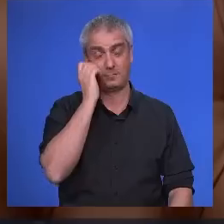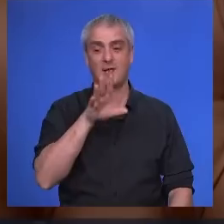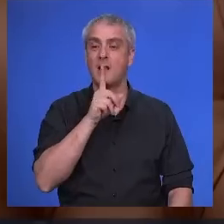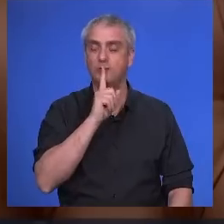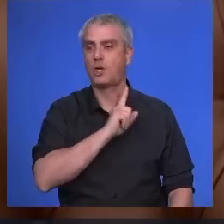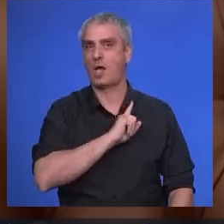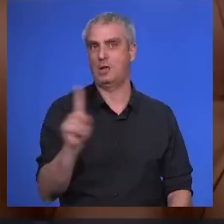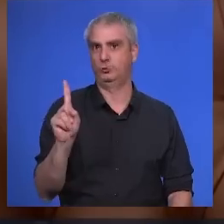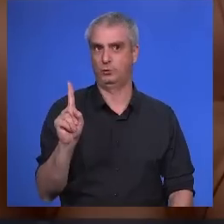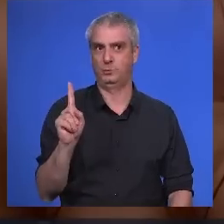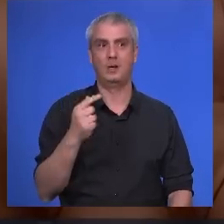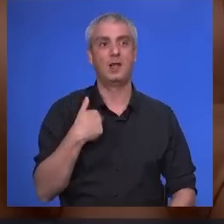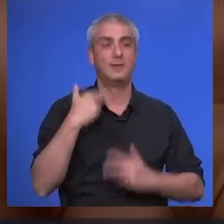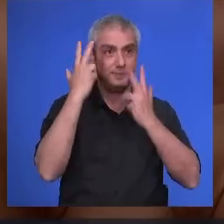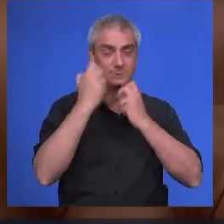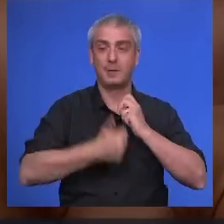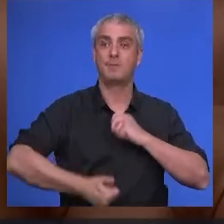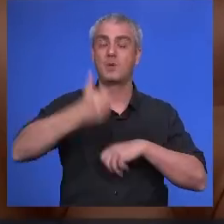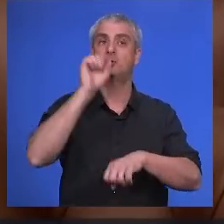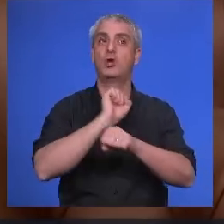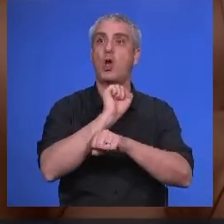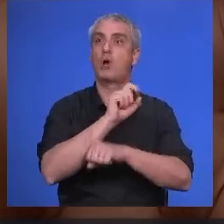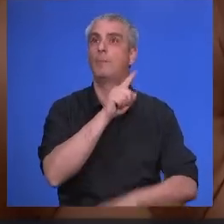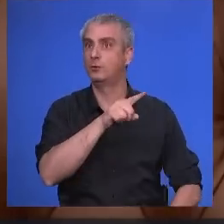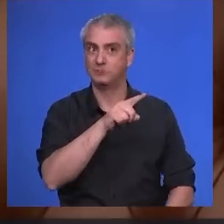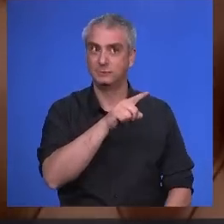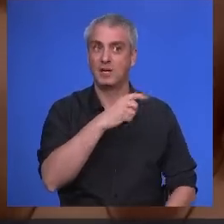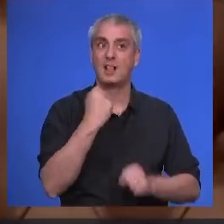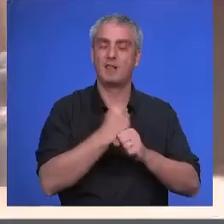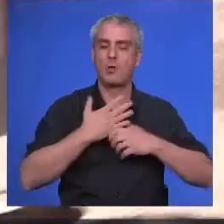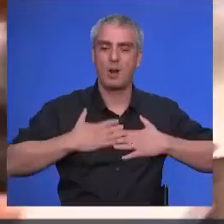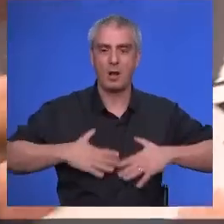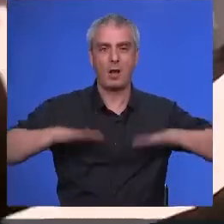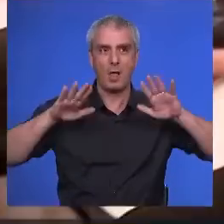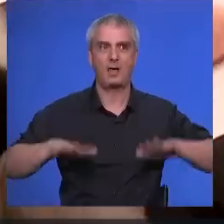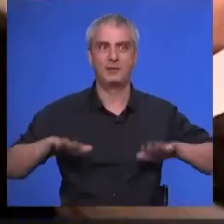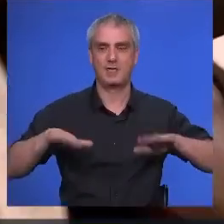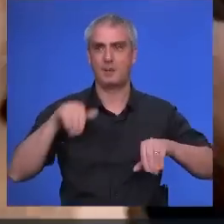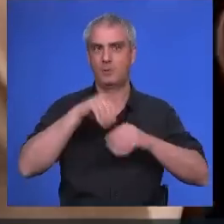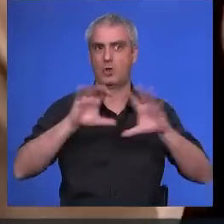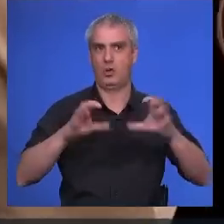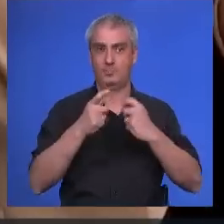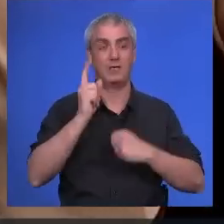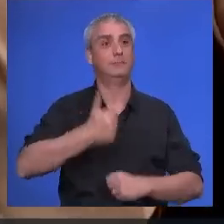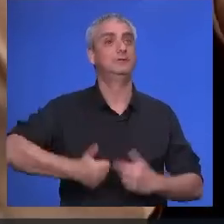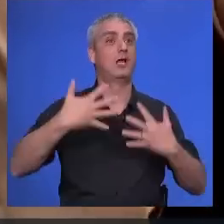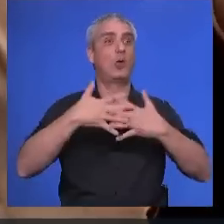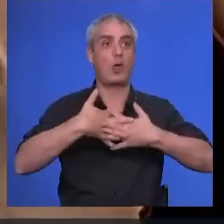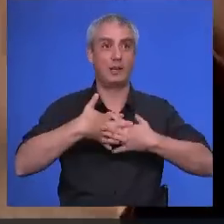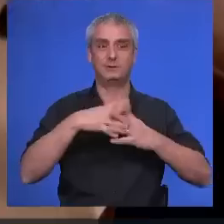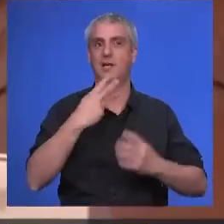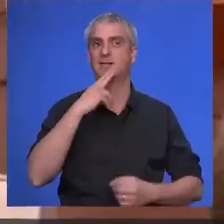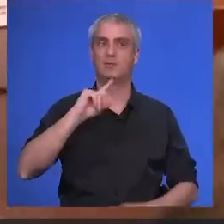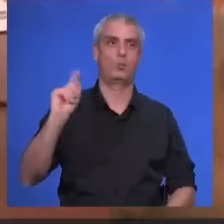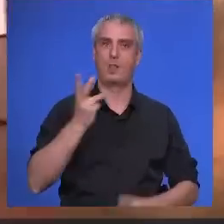אני מצפה מראשי האופוזיציה לפעול להרגעת הרוחות בעם. גם שרי הקואליציה הצהירו בזה אחר זה